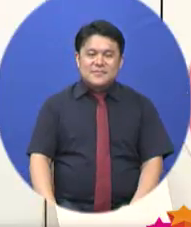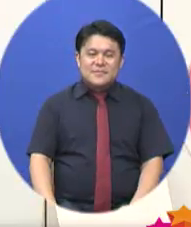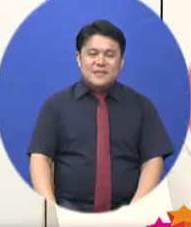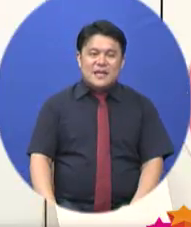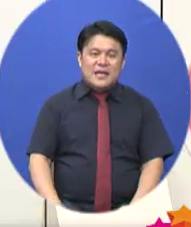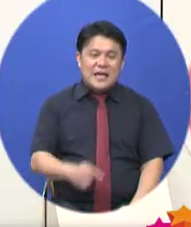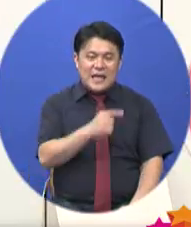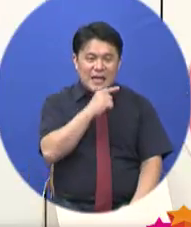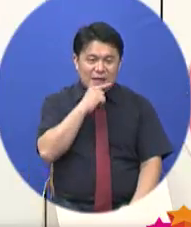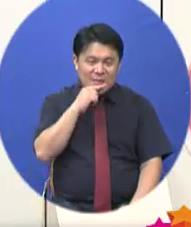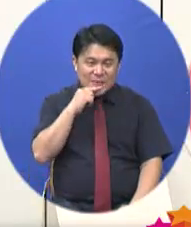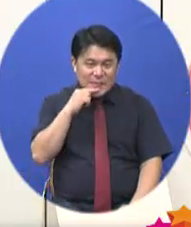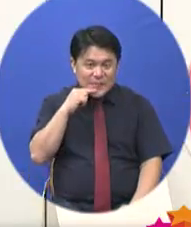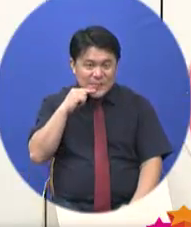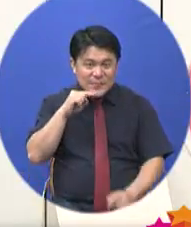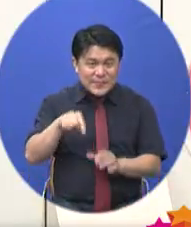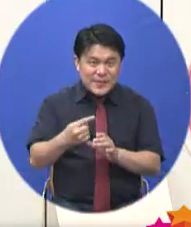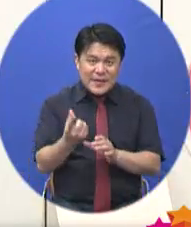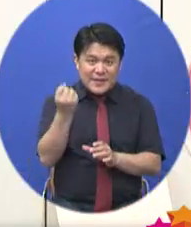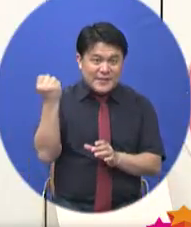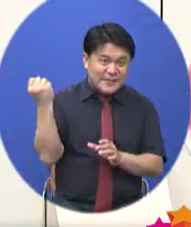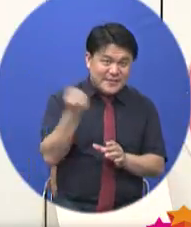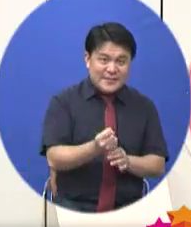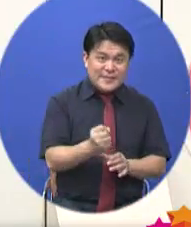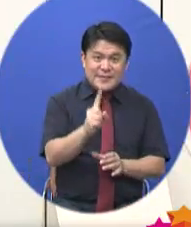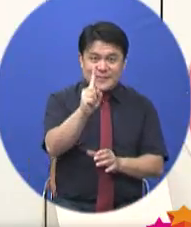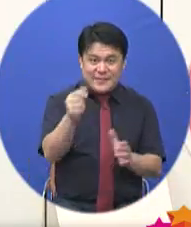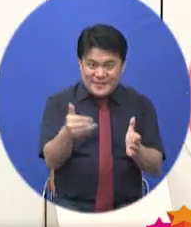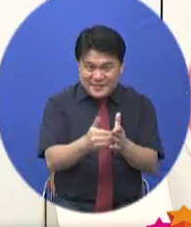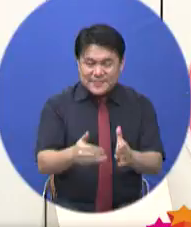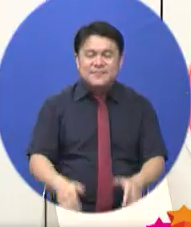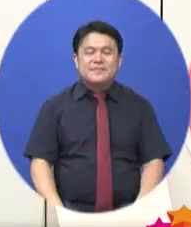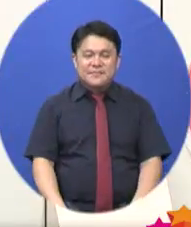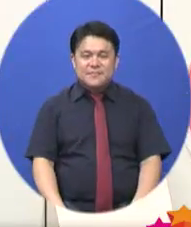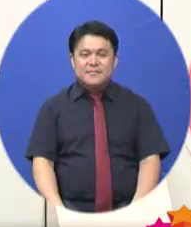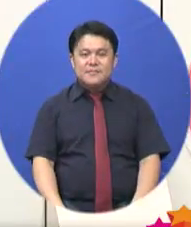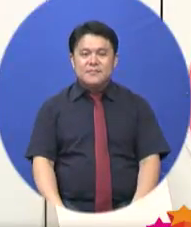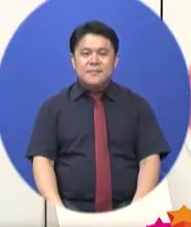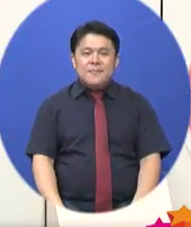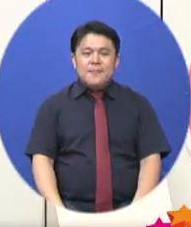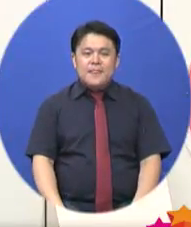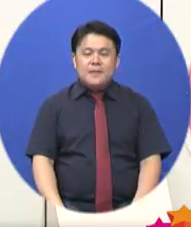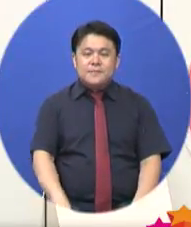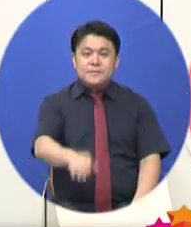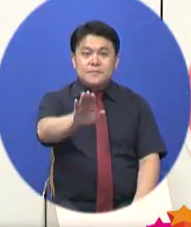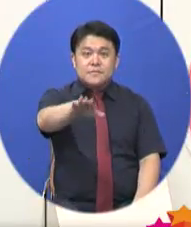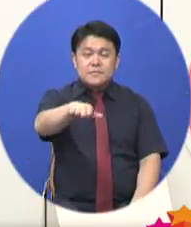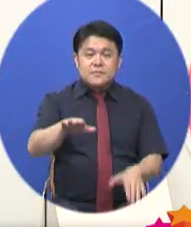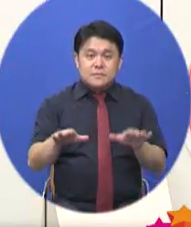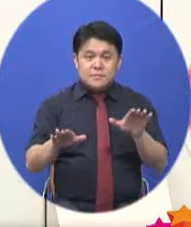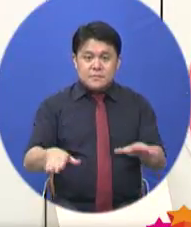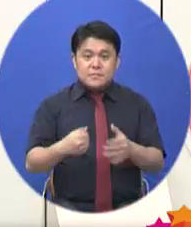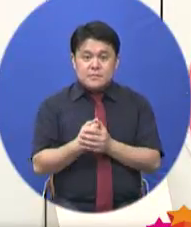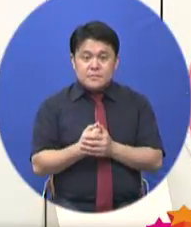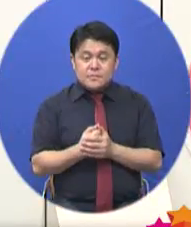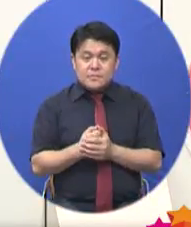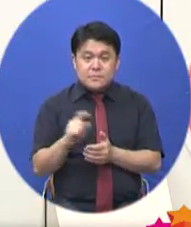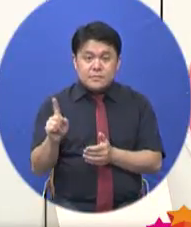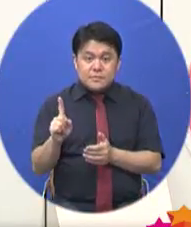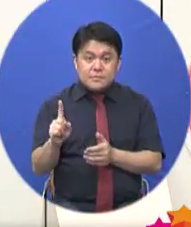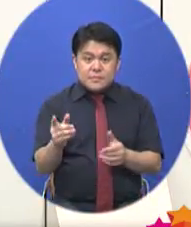하면 되니까요. 뭐. 예, 예. 그래요. 그러면은 지금 저기 뭐야 그 먼저